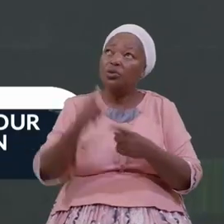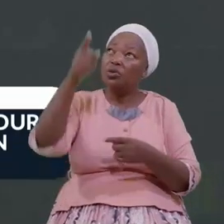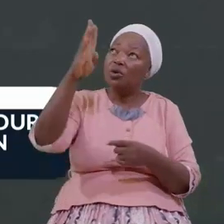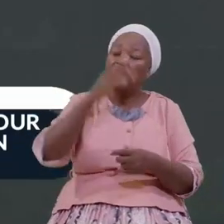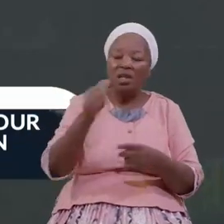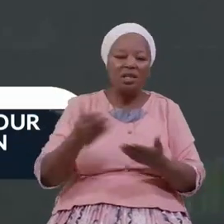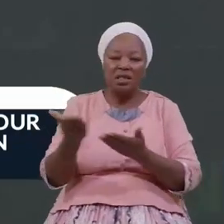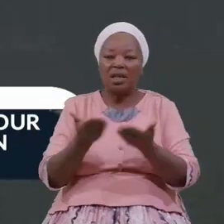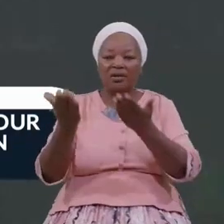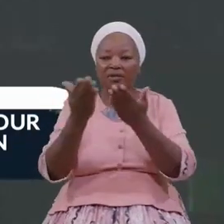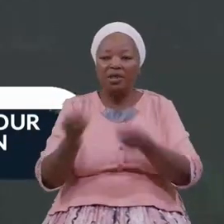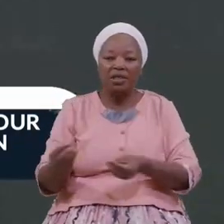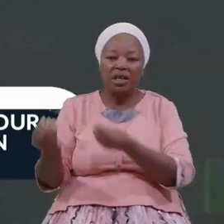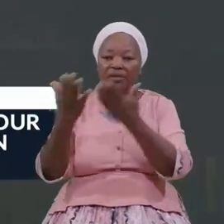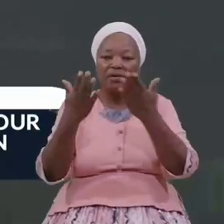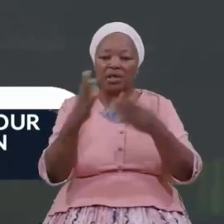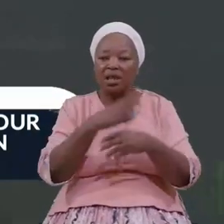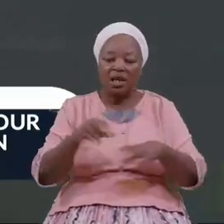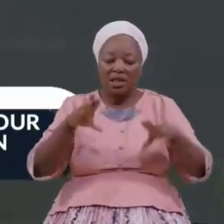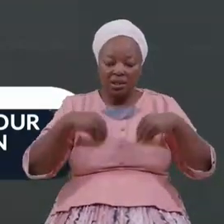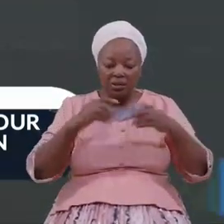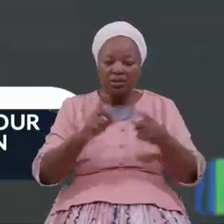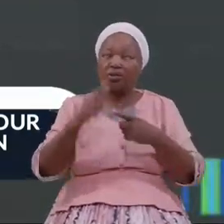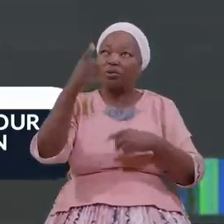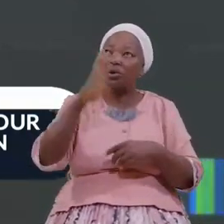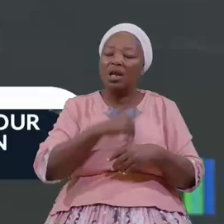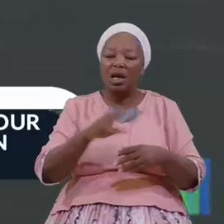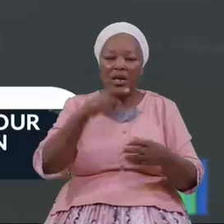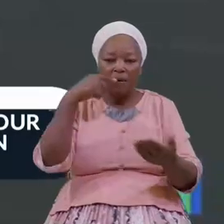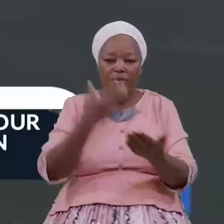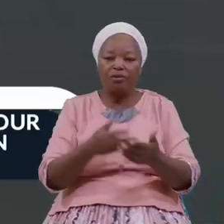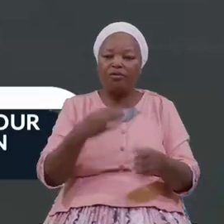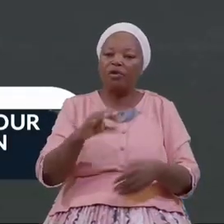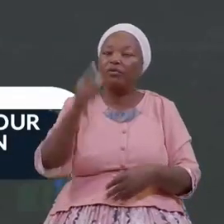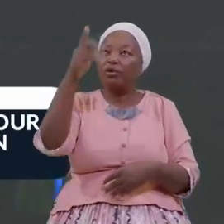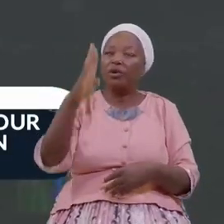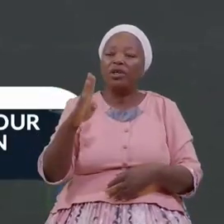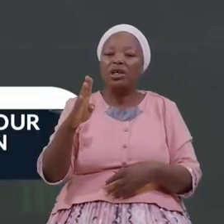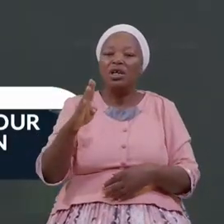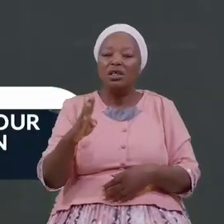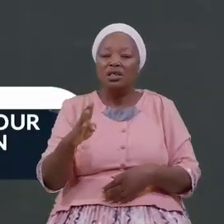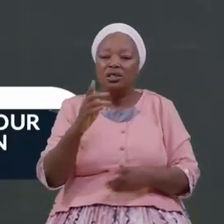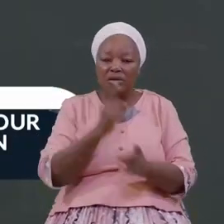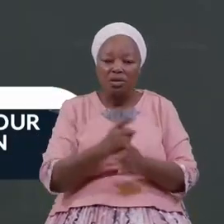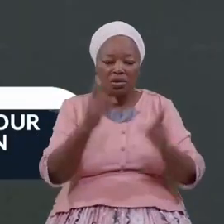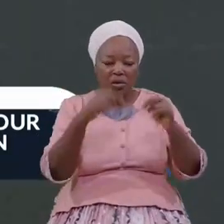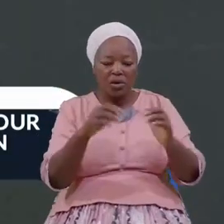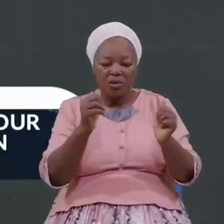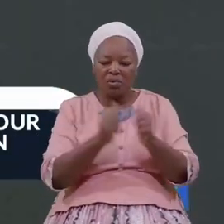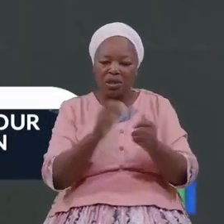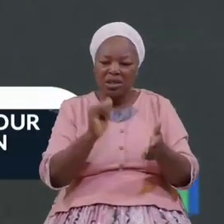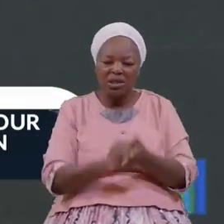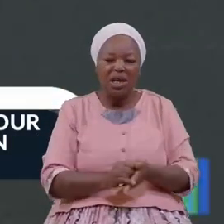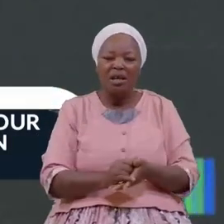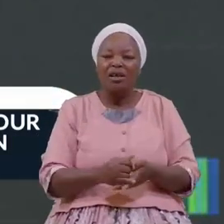À Dieu, un sacrifice apprécié, accepté par Dieu, et cela vient